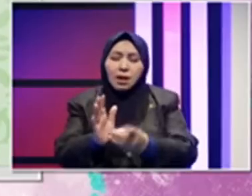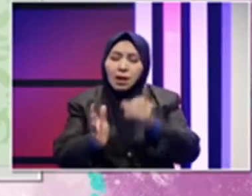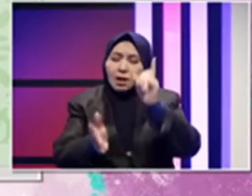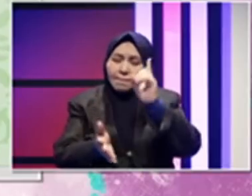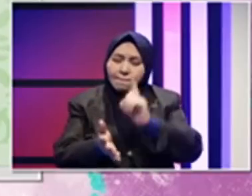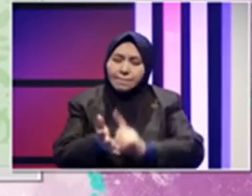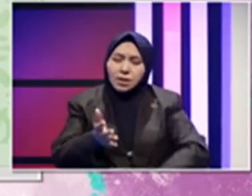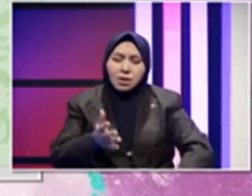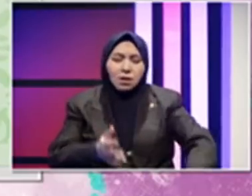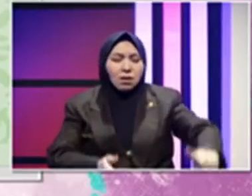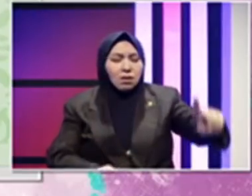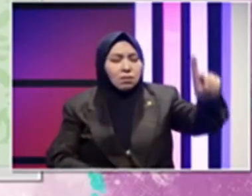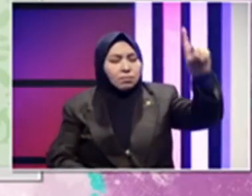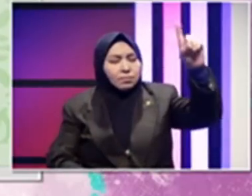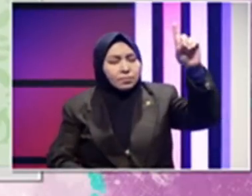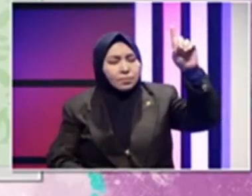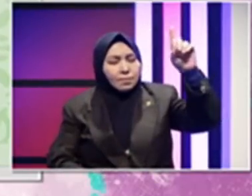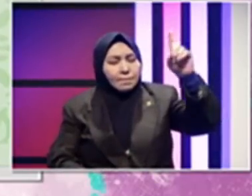anfaqu